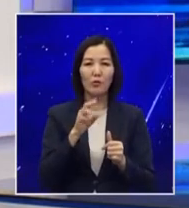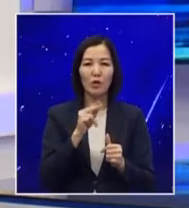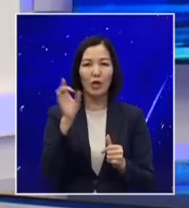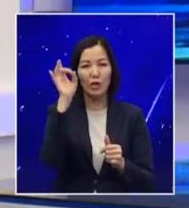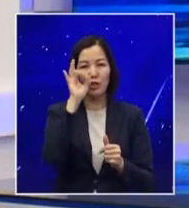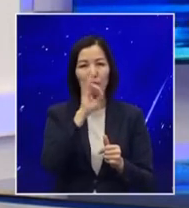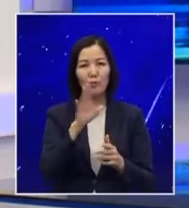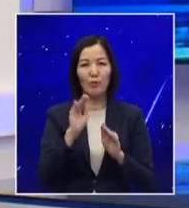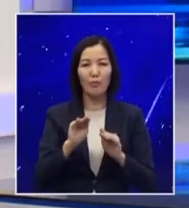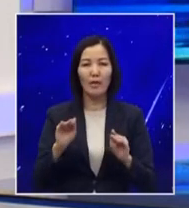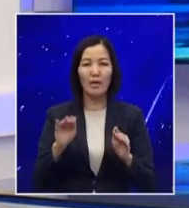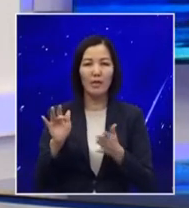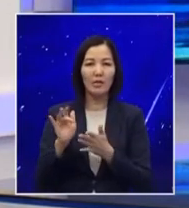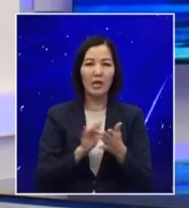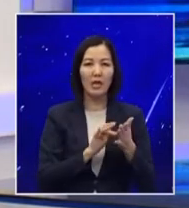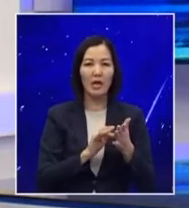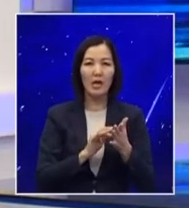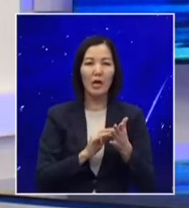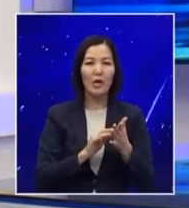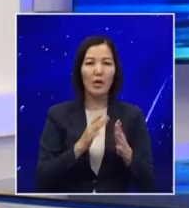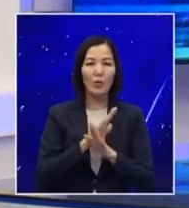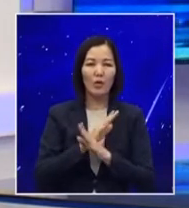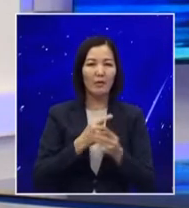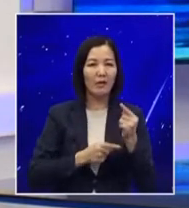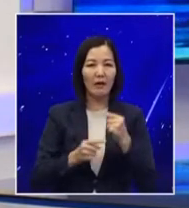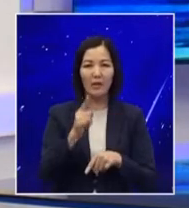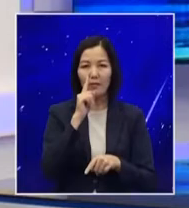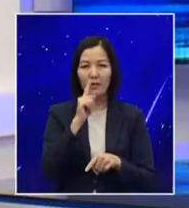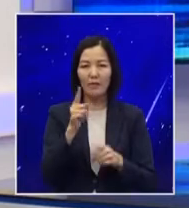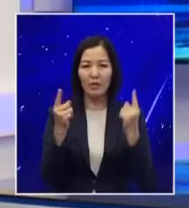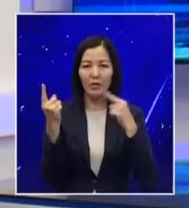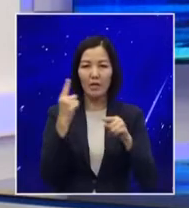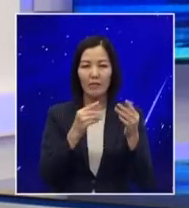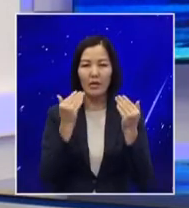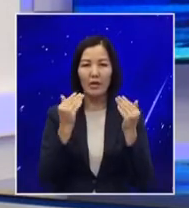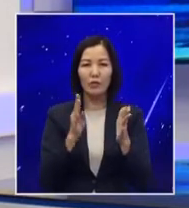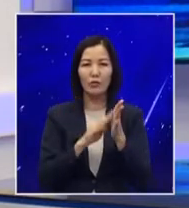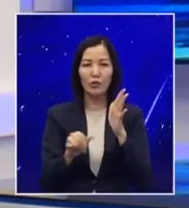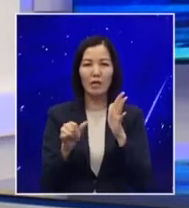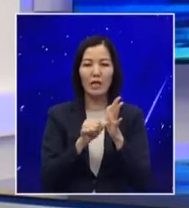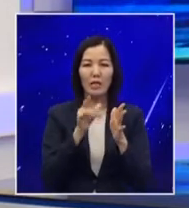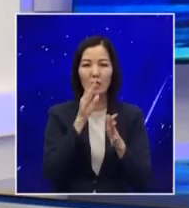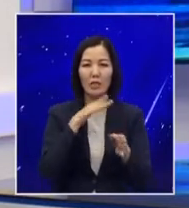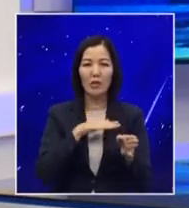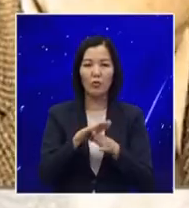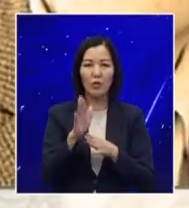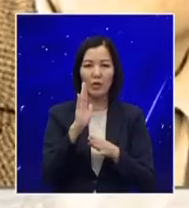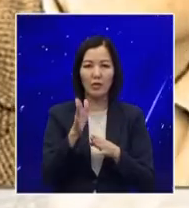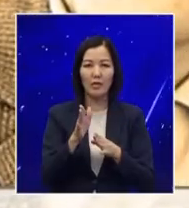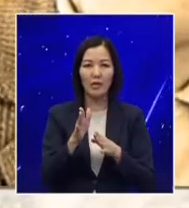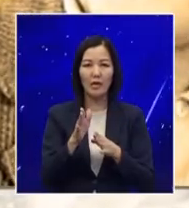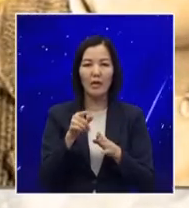шаққа саяхат, өлгендер қайтып келмей шығармалармен танымал жазушы тірі болғанда 96 жасқа толар еді. Көрнекті